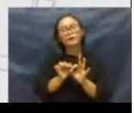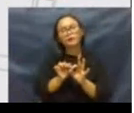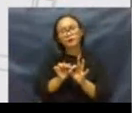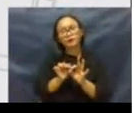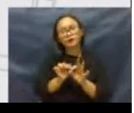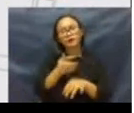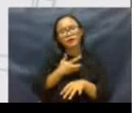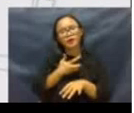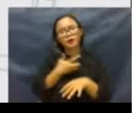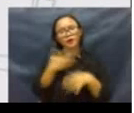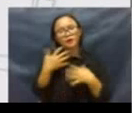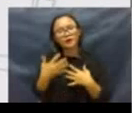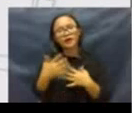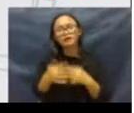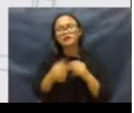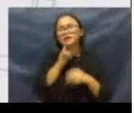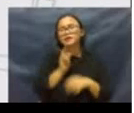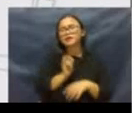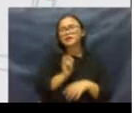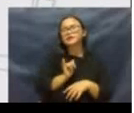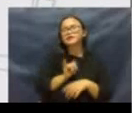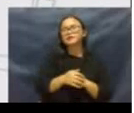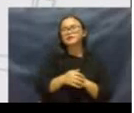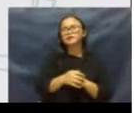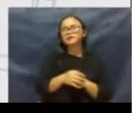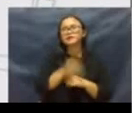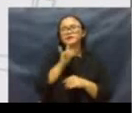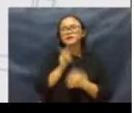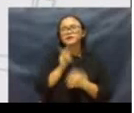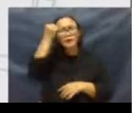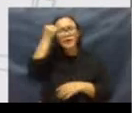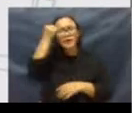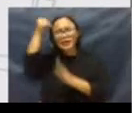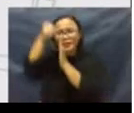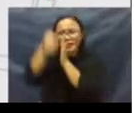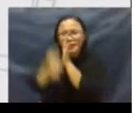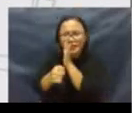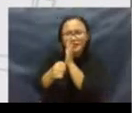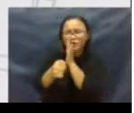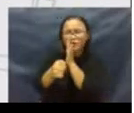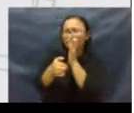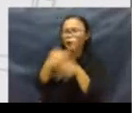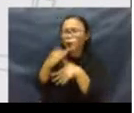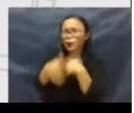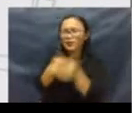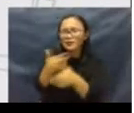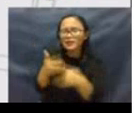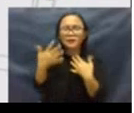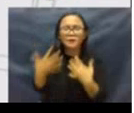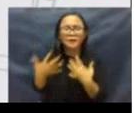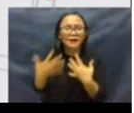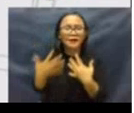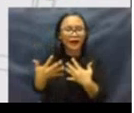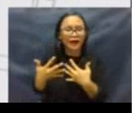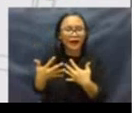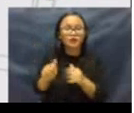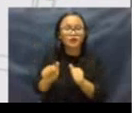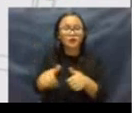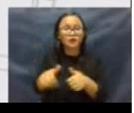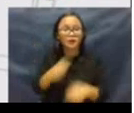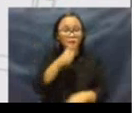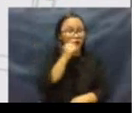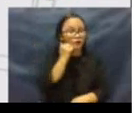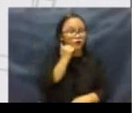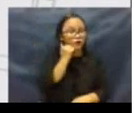menekankan dulu tentang berpikir kritis itu sendiri prosesnya seperti apa, sehingga ketika Bapak dan Ibu nanti